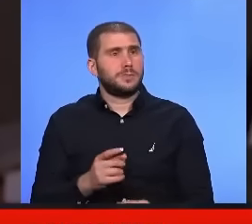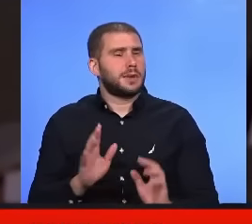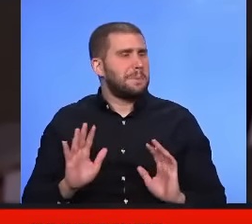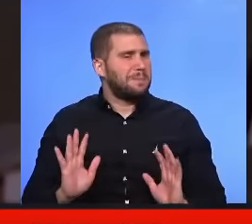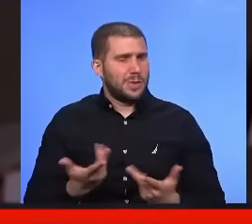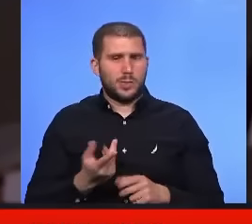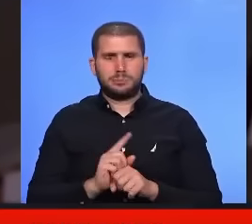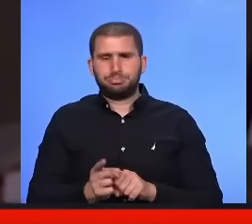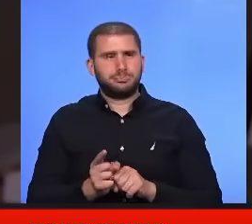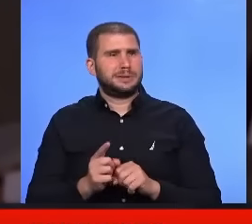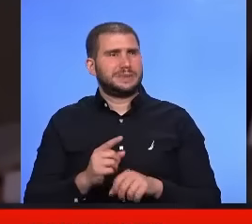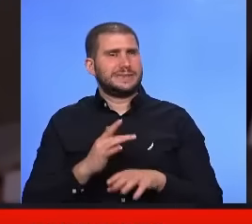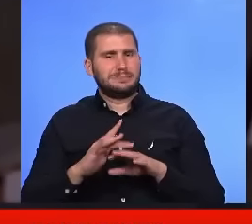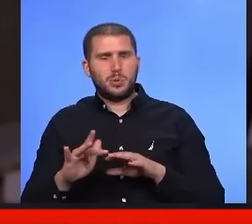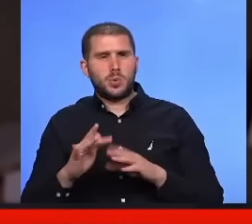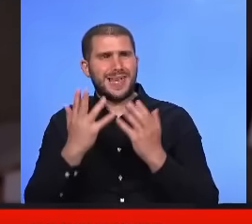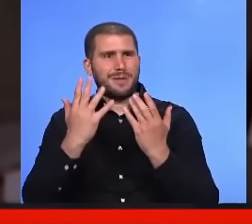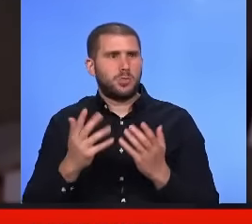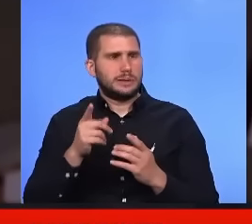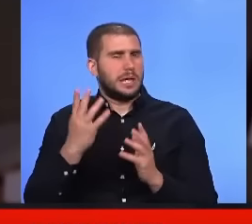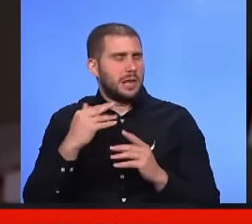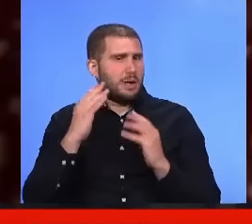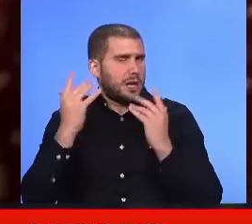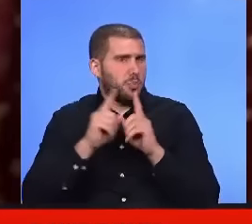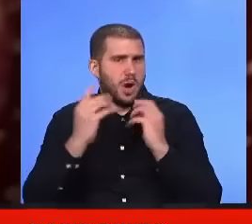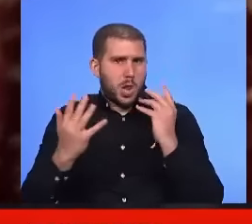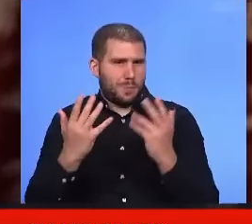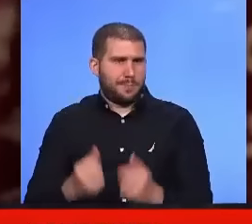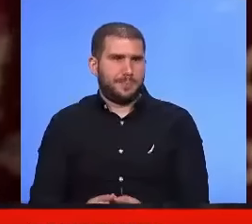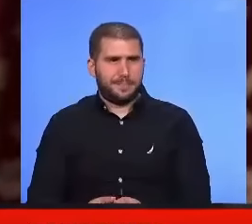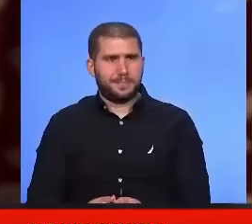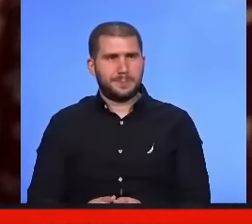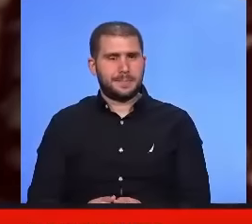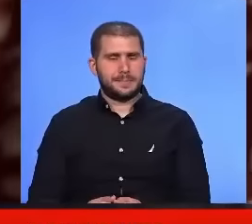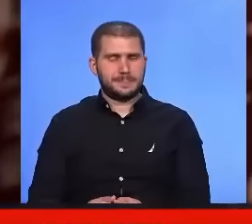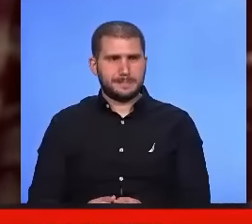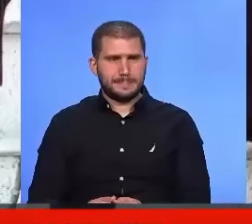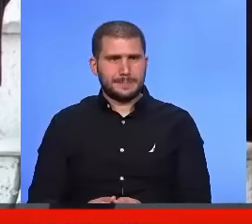והמהירות, הזמינות והכמויות, זה היה פשוט חלום.